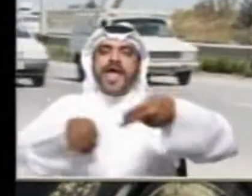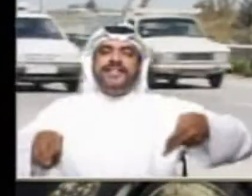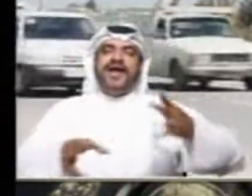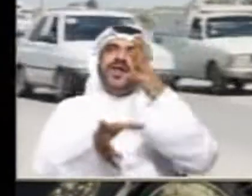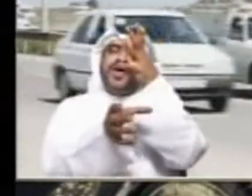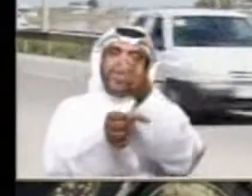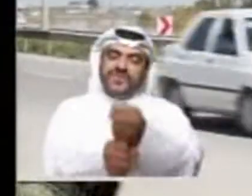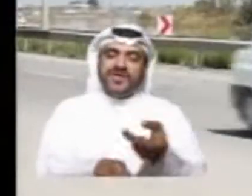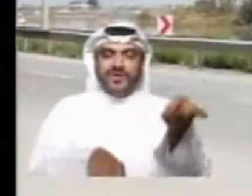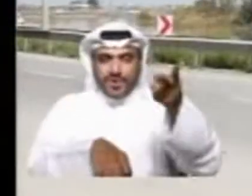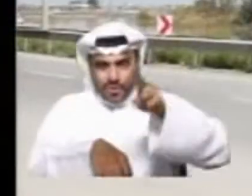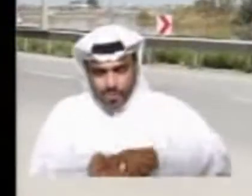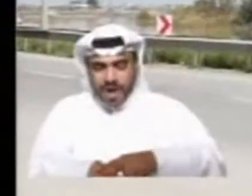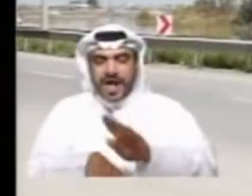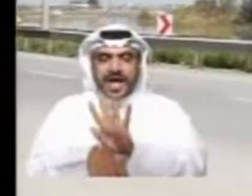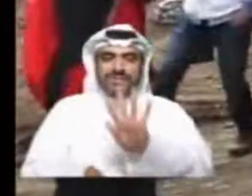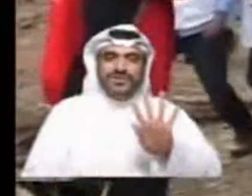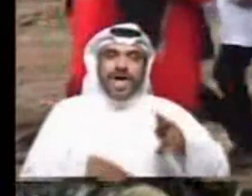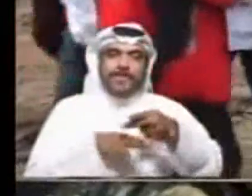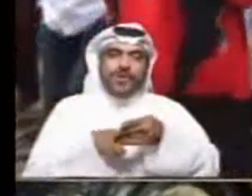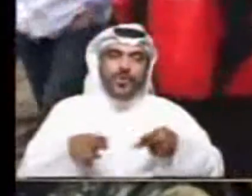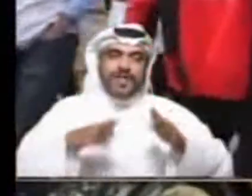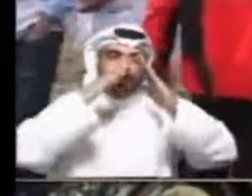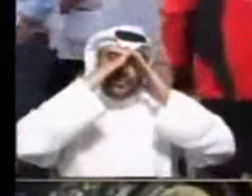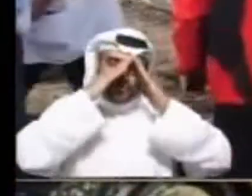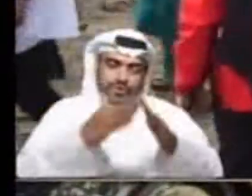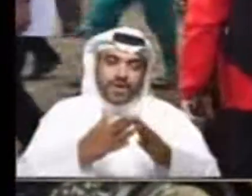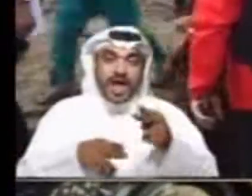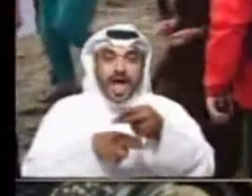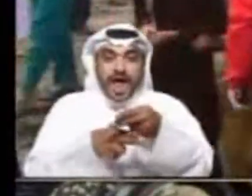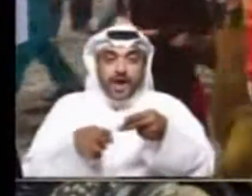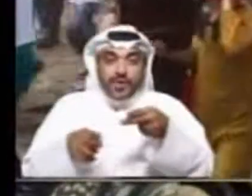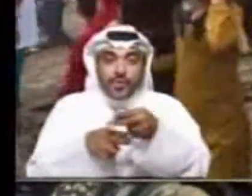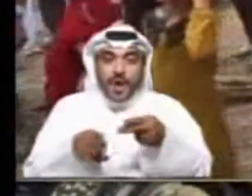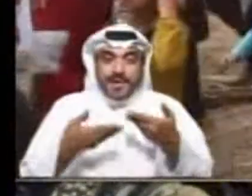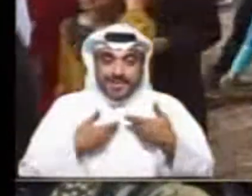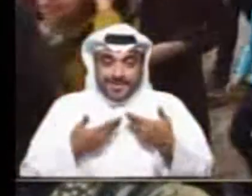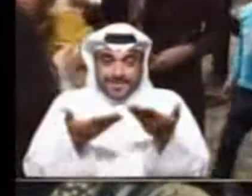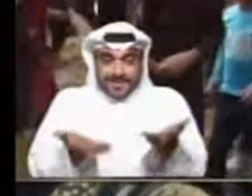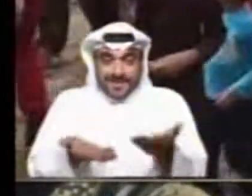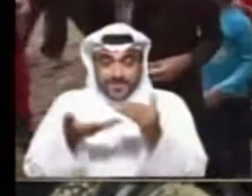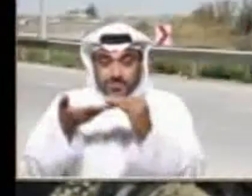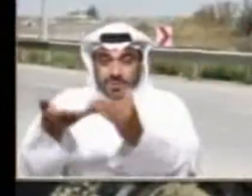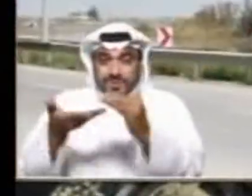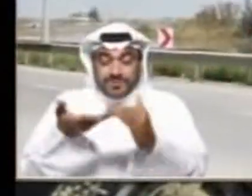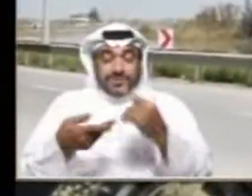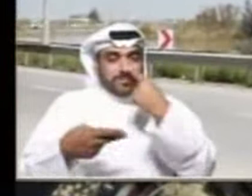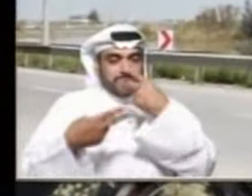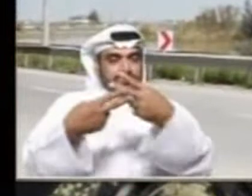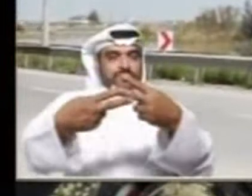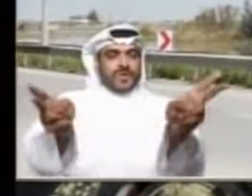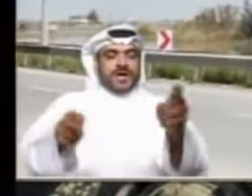الله ورعاه، وإلى الشعب الكويتي. الكويت بهذه الحادثة لبت